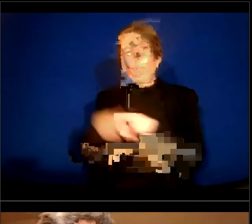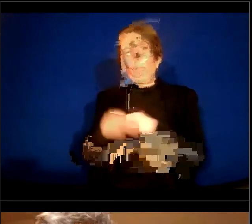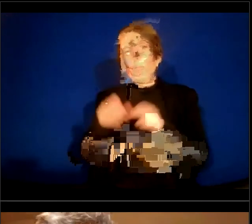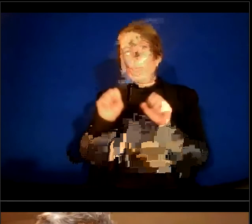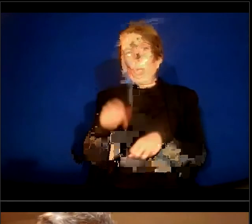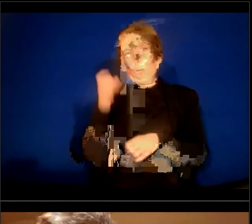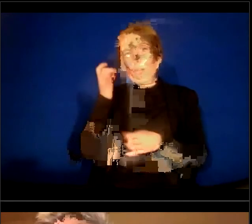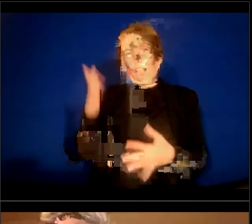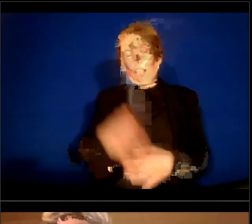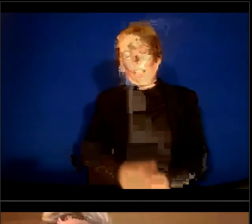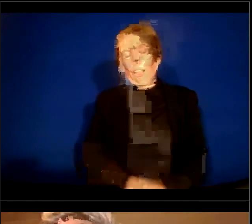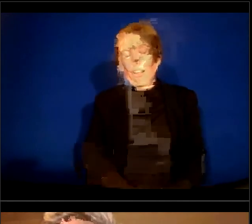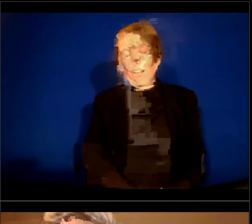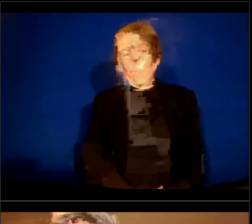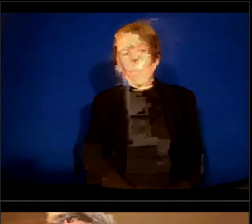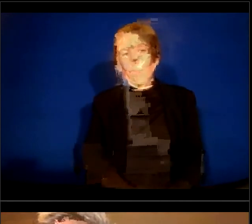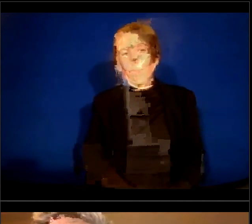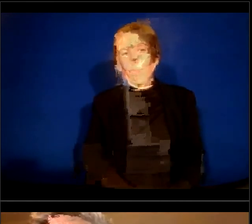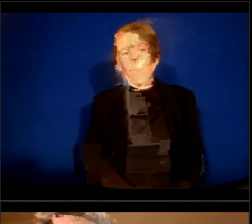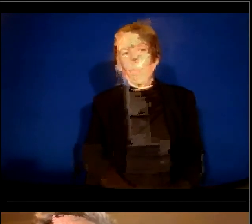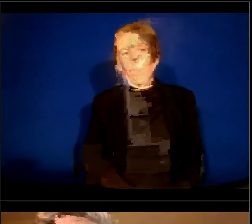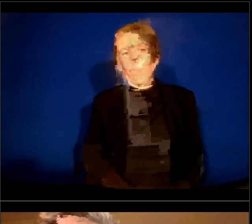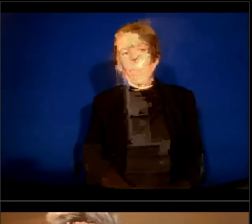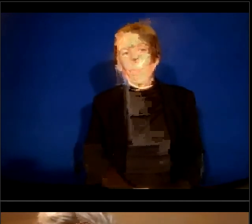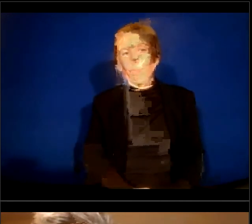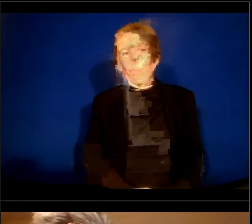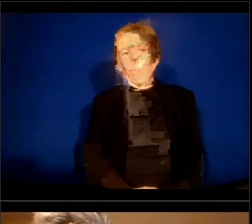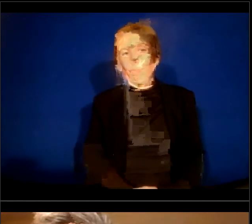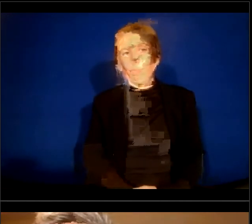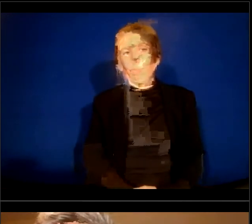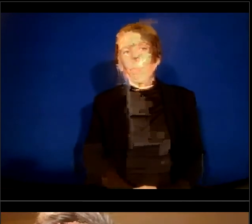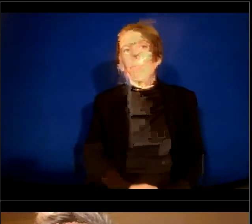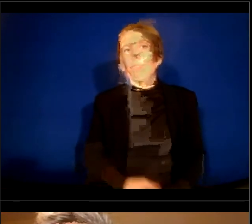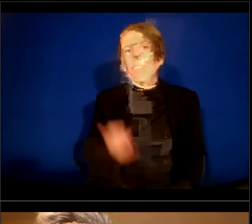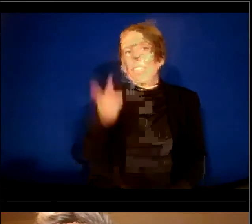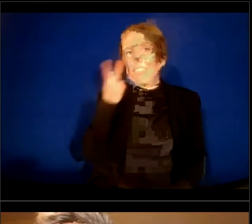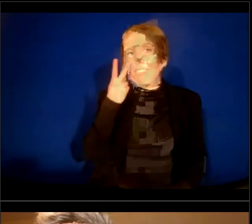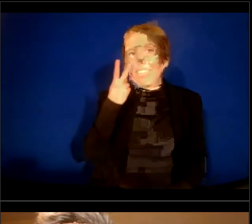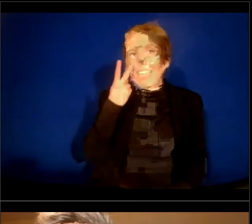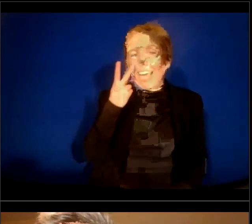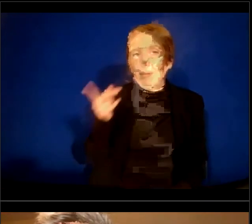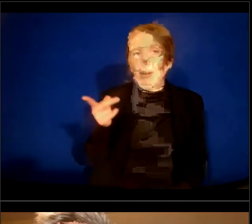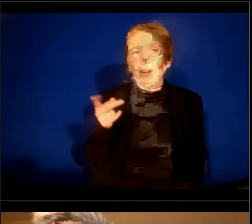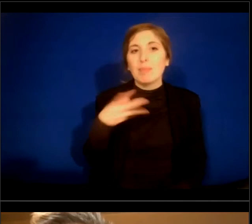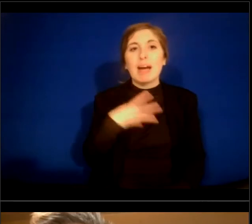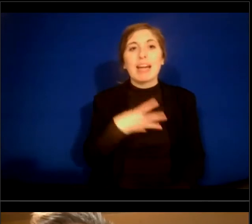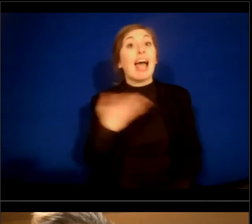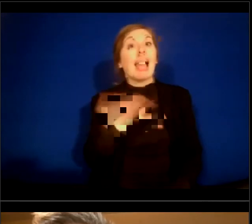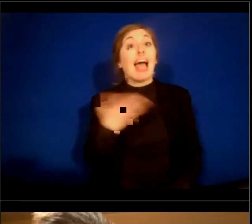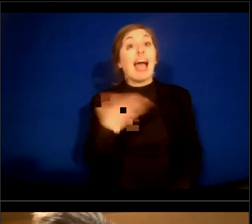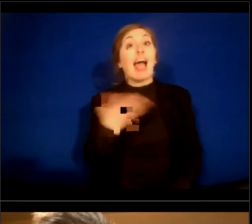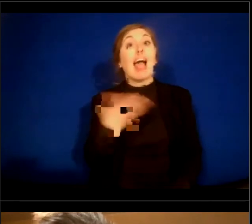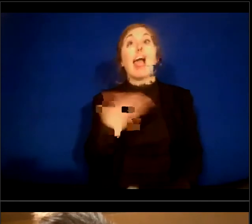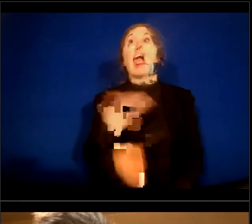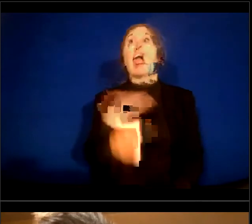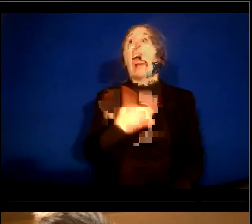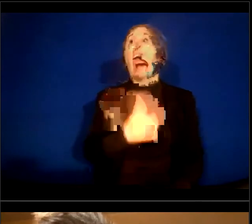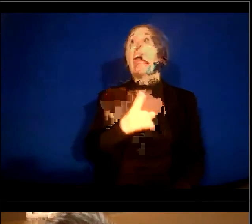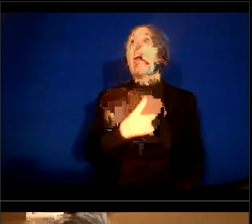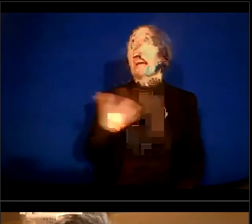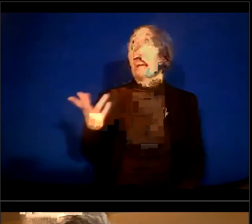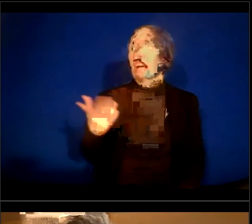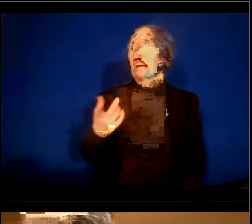persone. La gestione delle emergenze, cioè non credo azioni e non delle fonti.